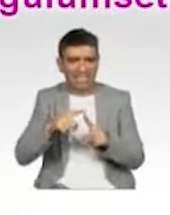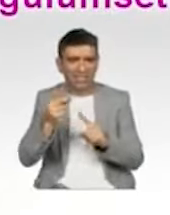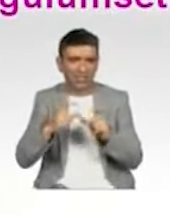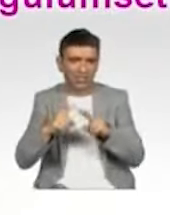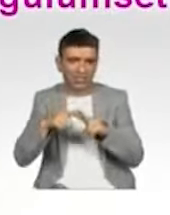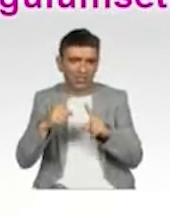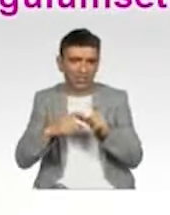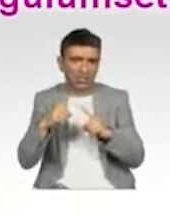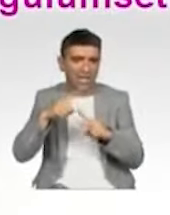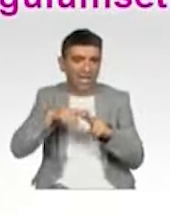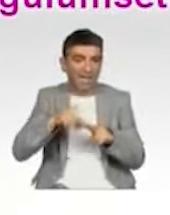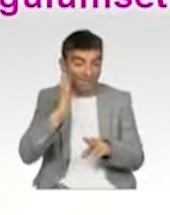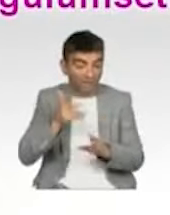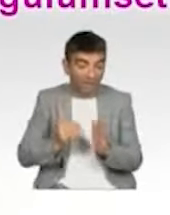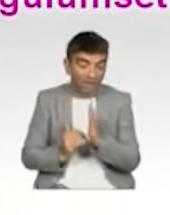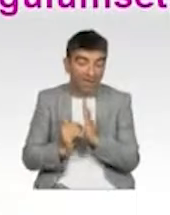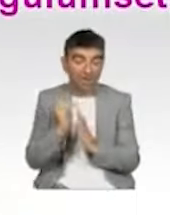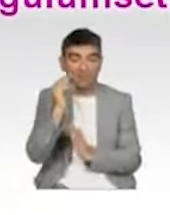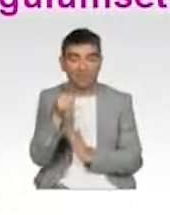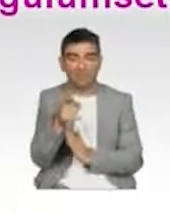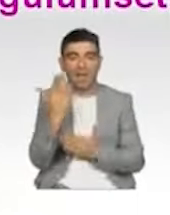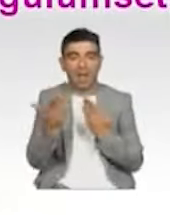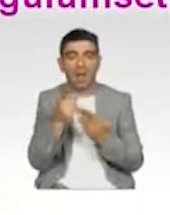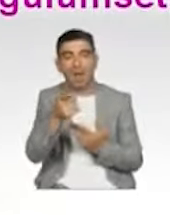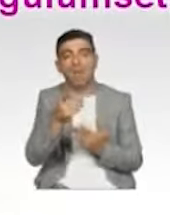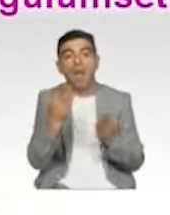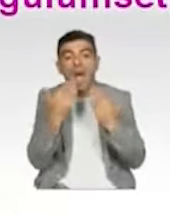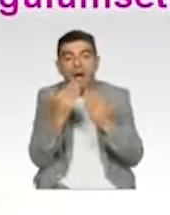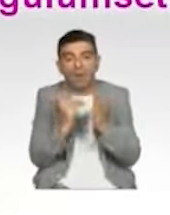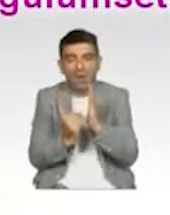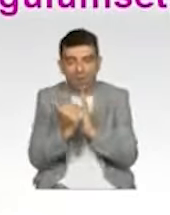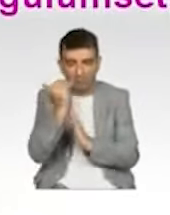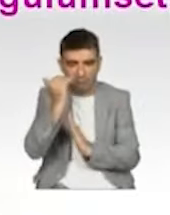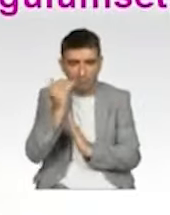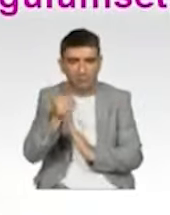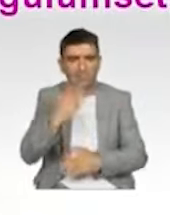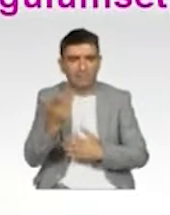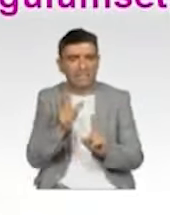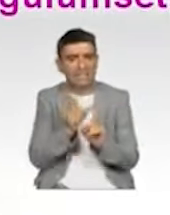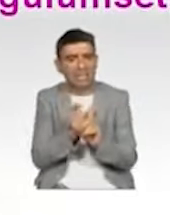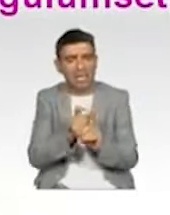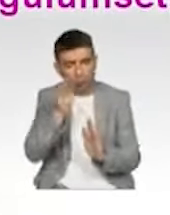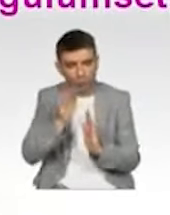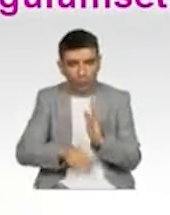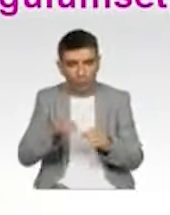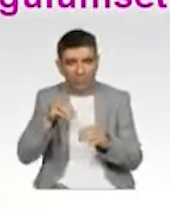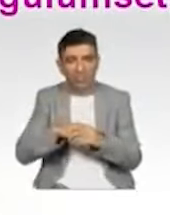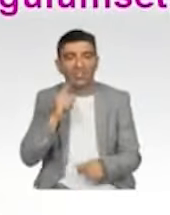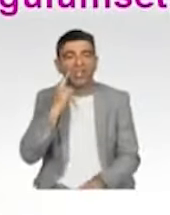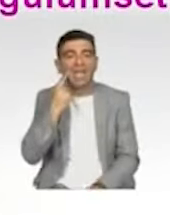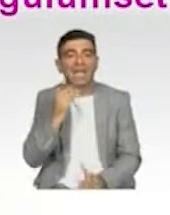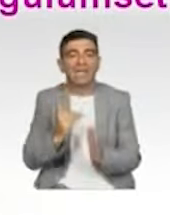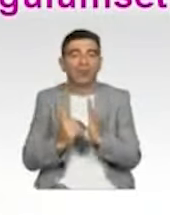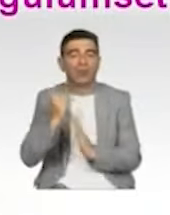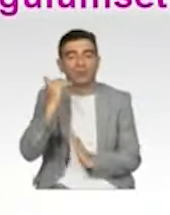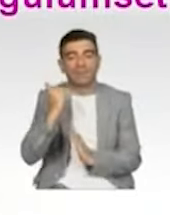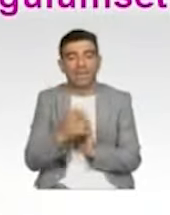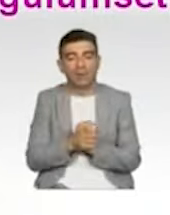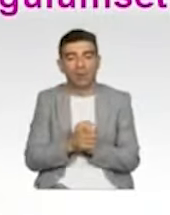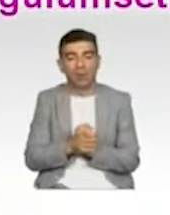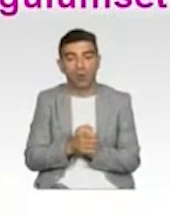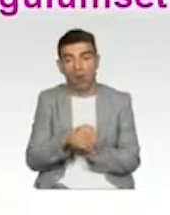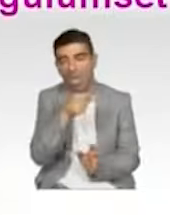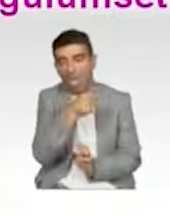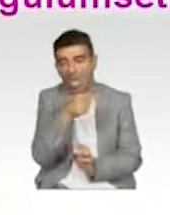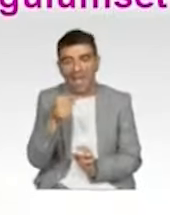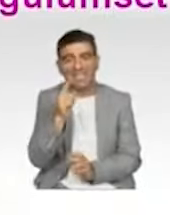çok fazla bir şekilde hem oksidan hale getirip hem de direncini düşürdükleri için kan şekerini yükseltiyor. Erken